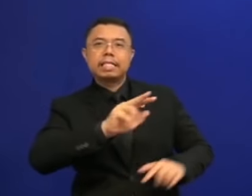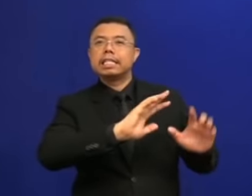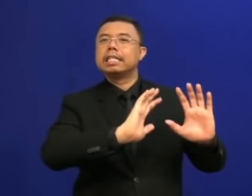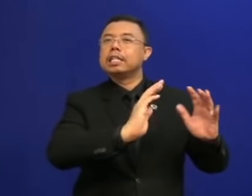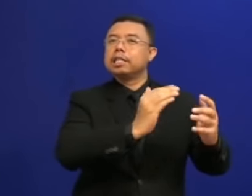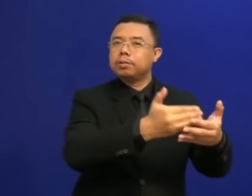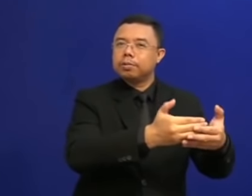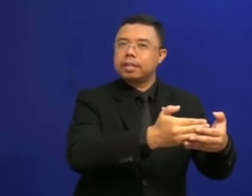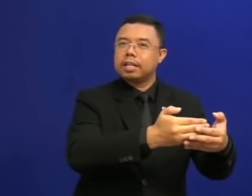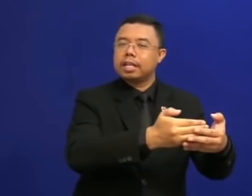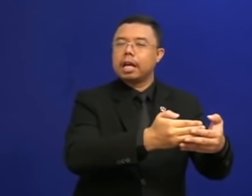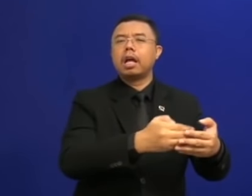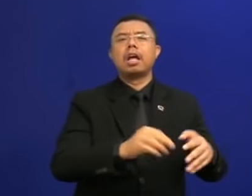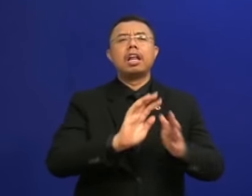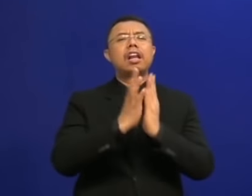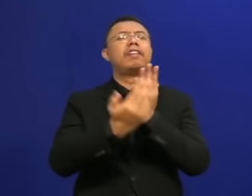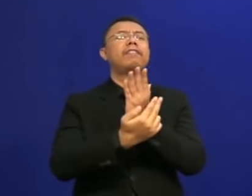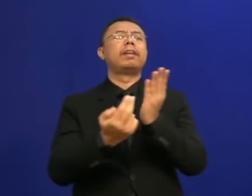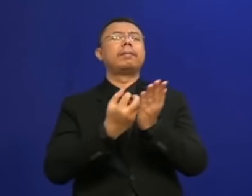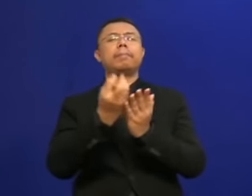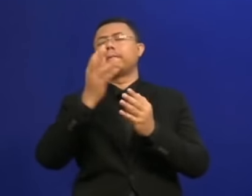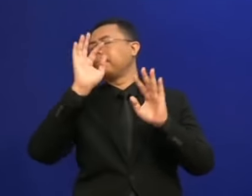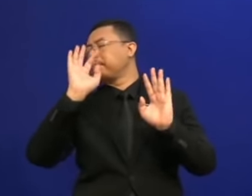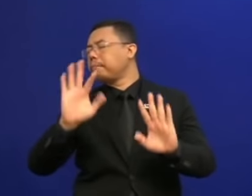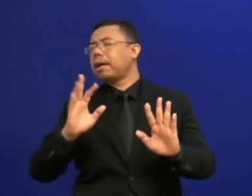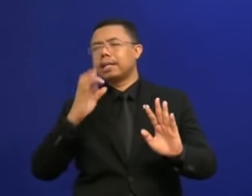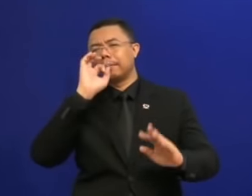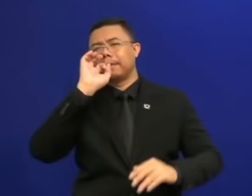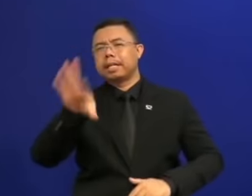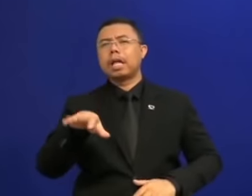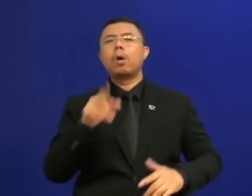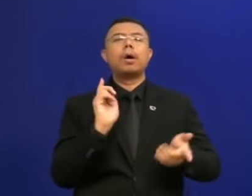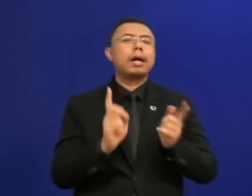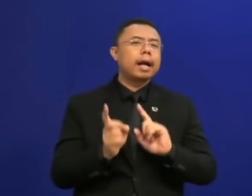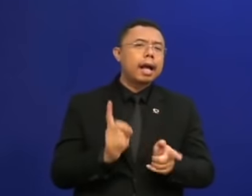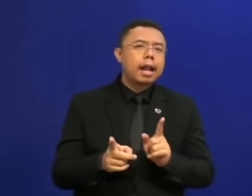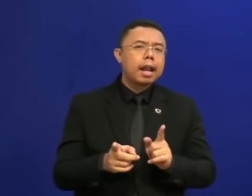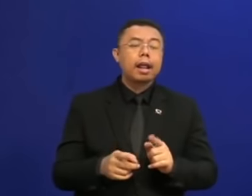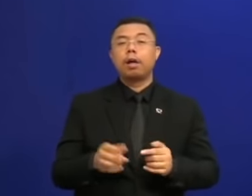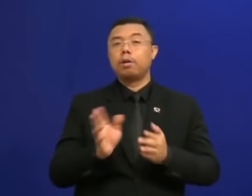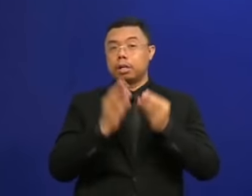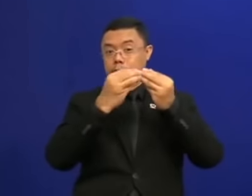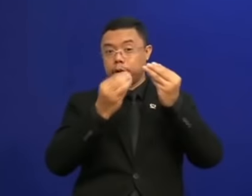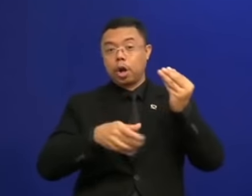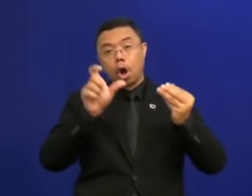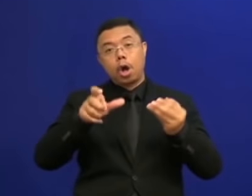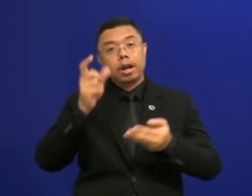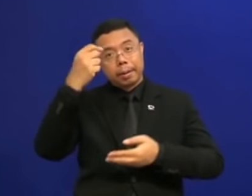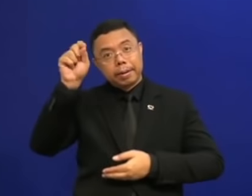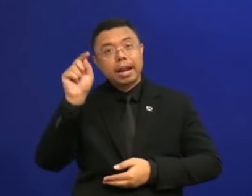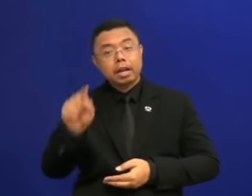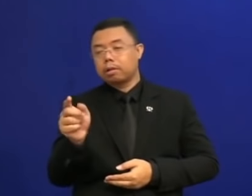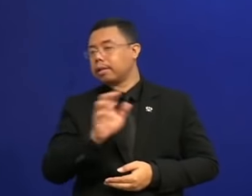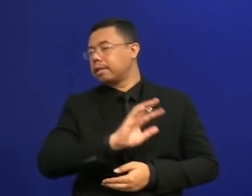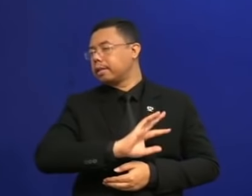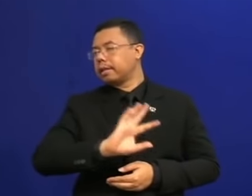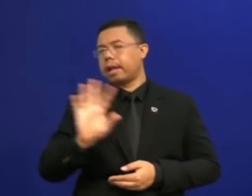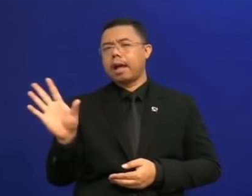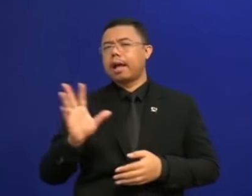Dan firman Tuhan banyak-banyak menyatakan bahwa keturunan orang benar itu tidak akan